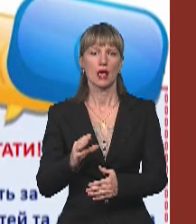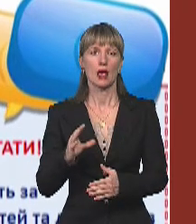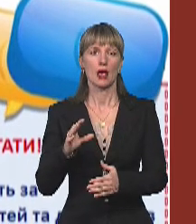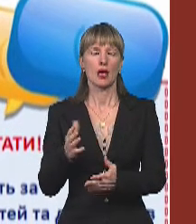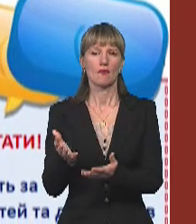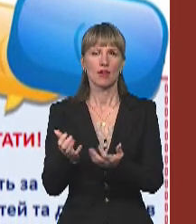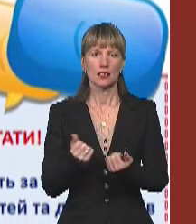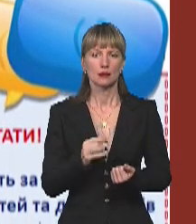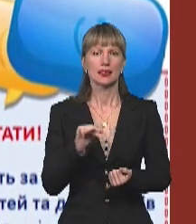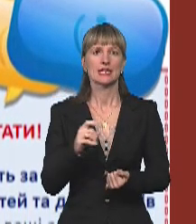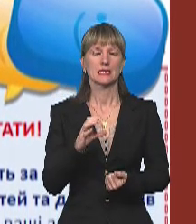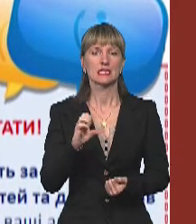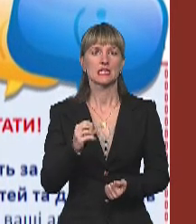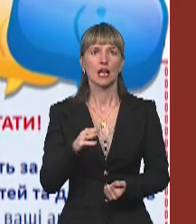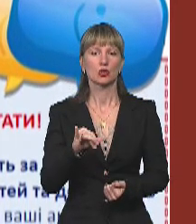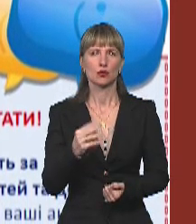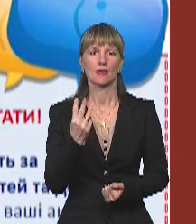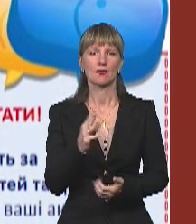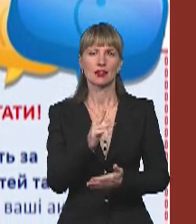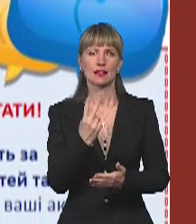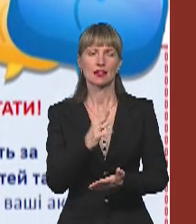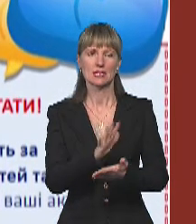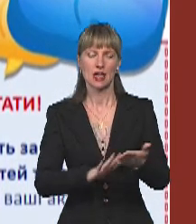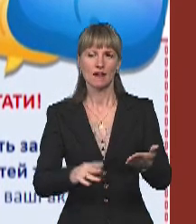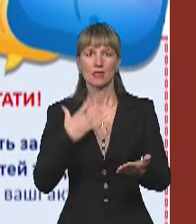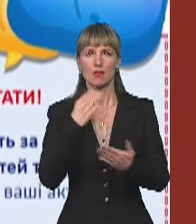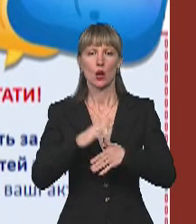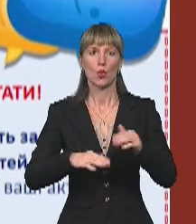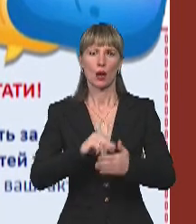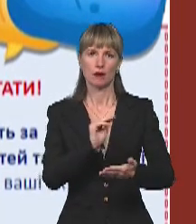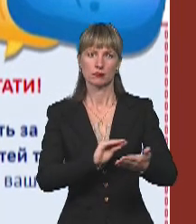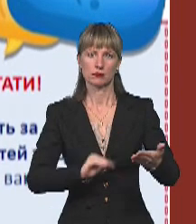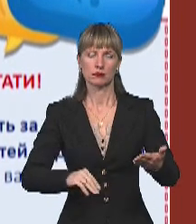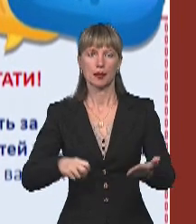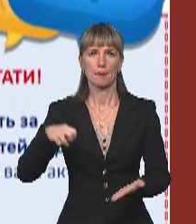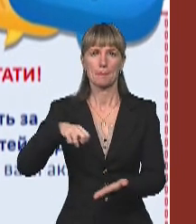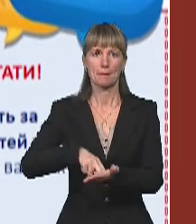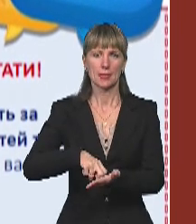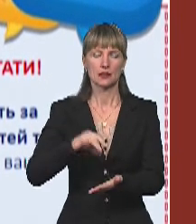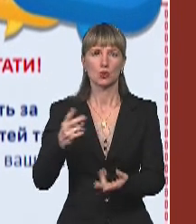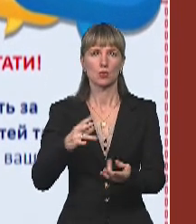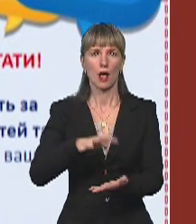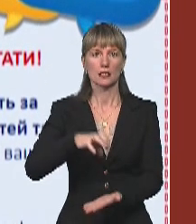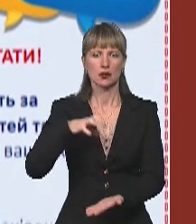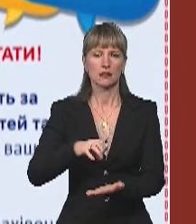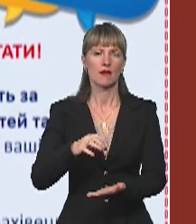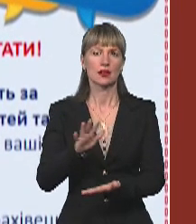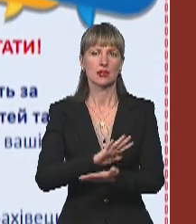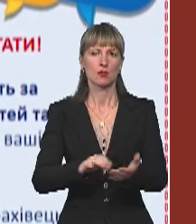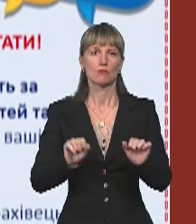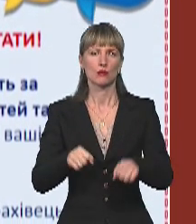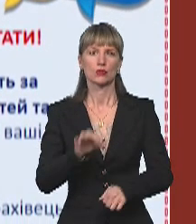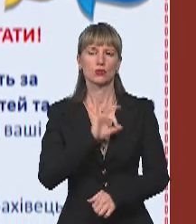дві заяви, роздрукуйте їх та заповніть власноруч. Поставте підпис та відсканіть заяви. Для цього можна